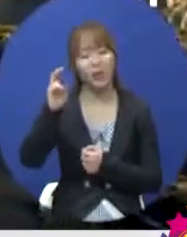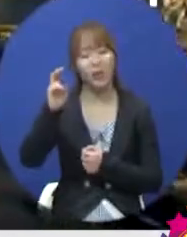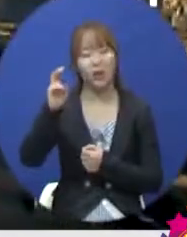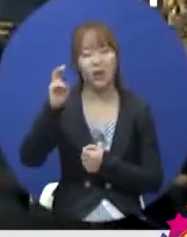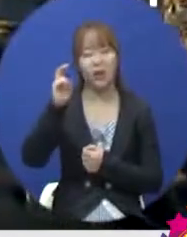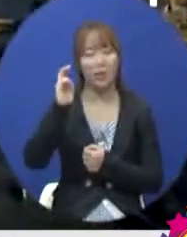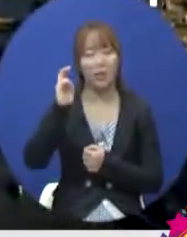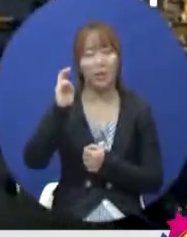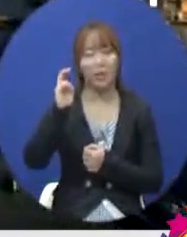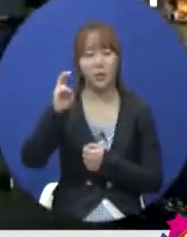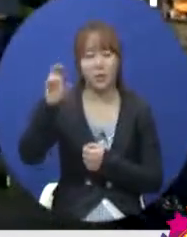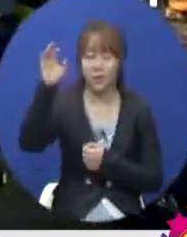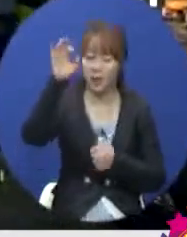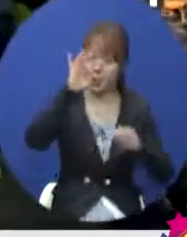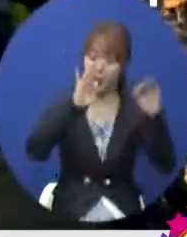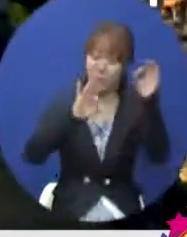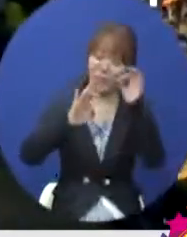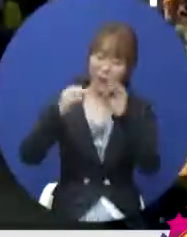행여나